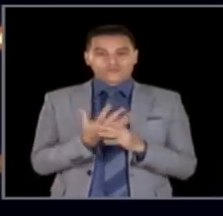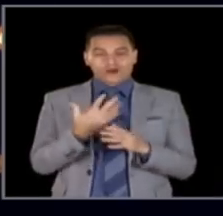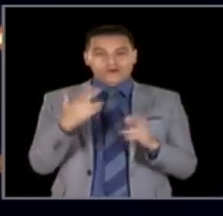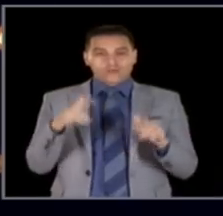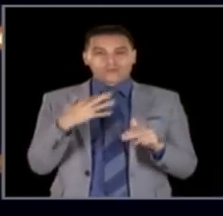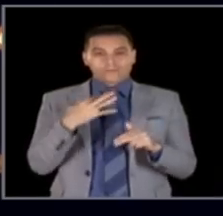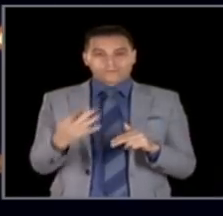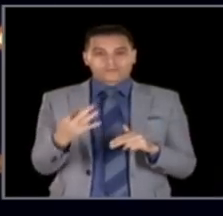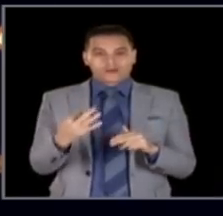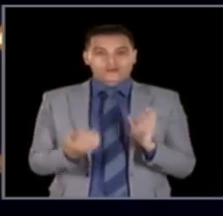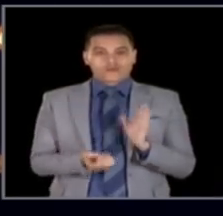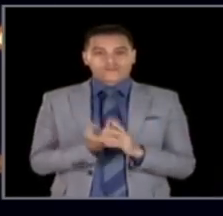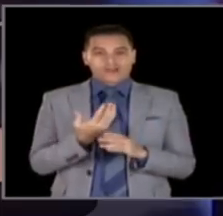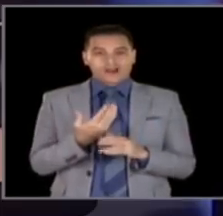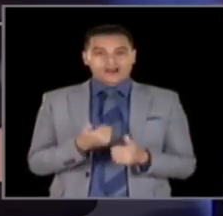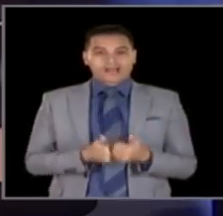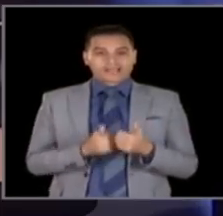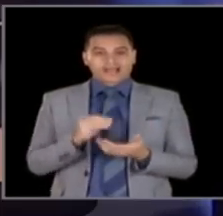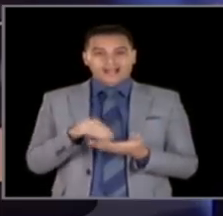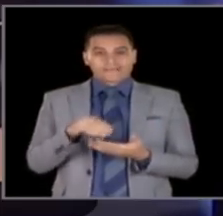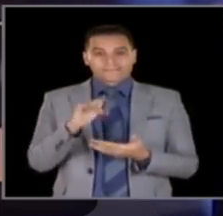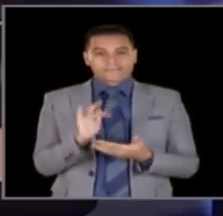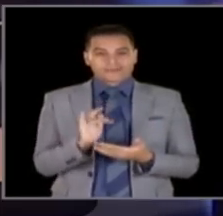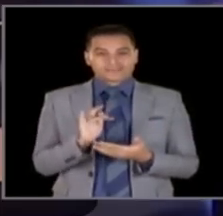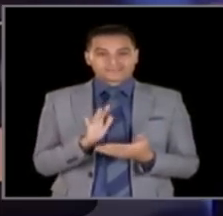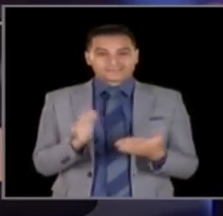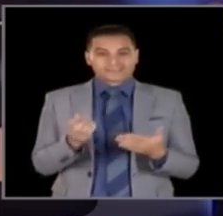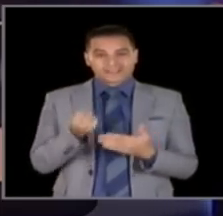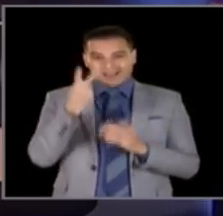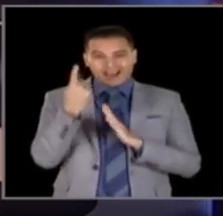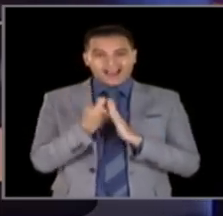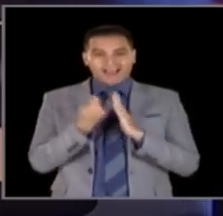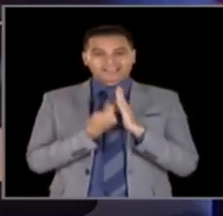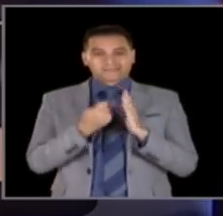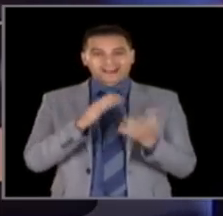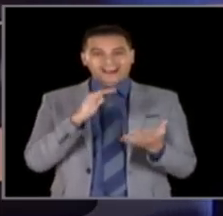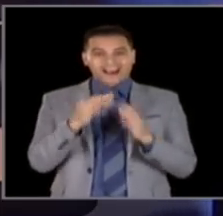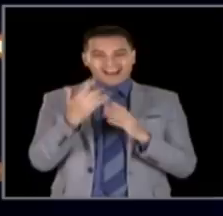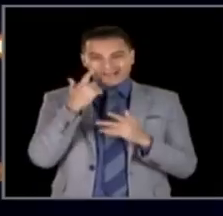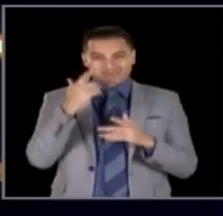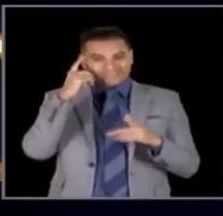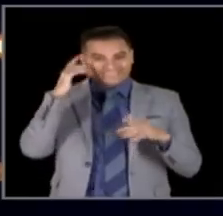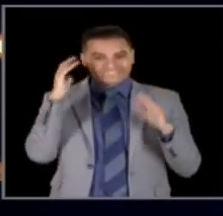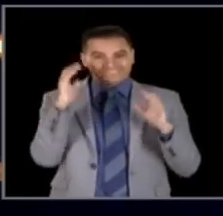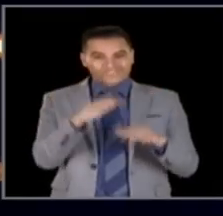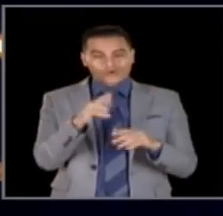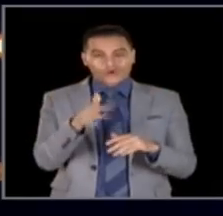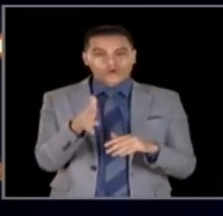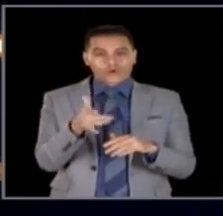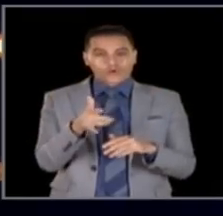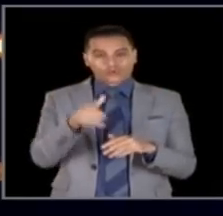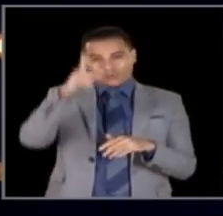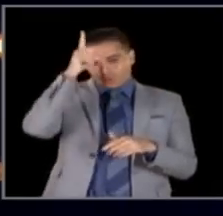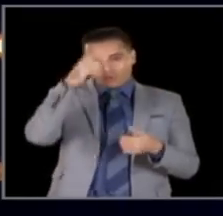الجروب. بالظبط. وفجأة هتلعبي. وفجأة ذاكري أدب كله بقى اللي في العالم بقى شوفي. يعني أختك أصلاً